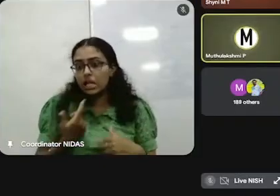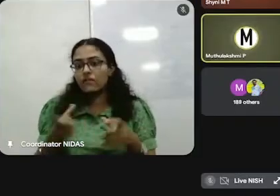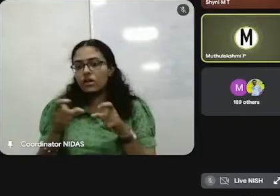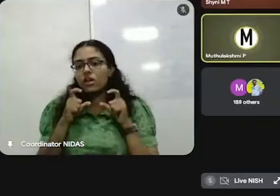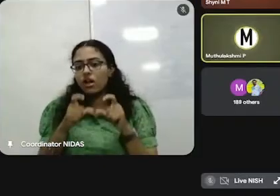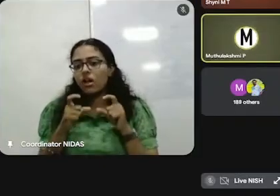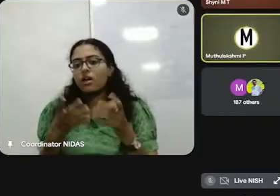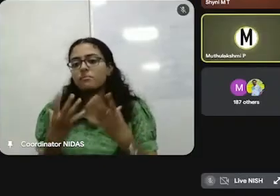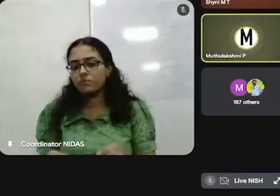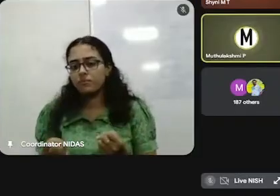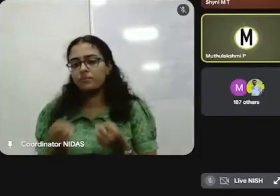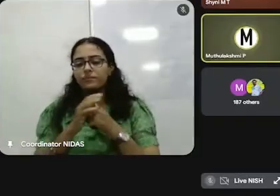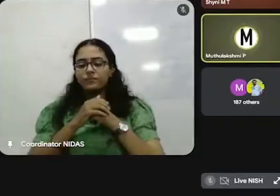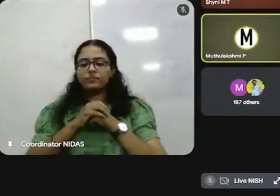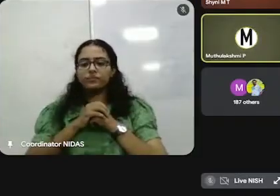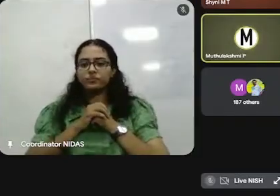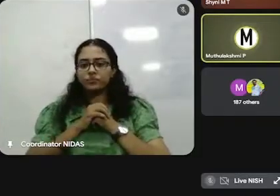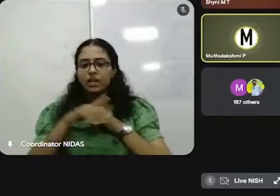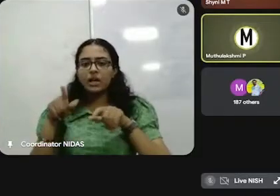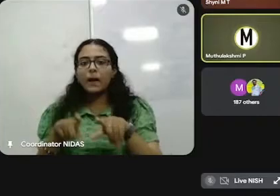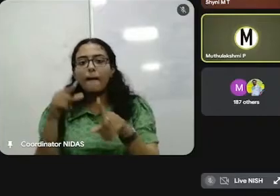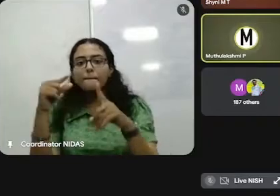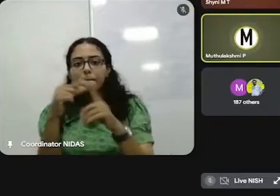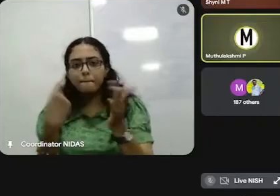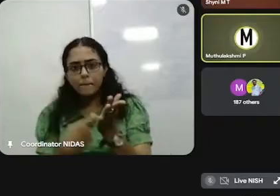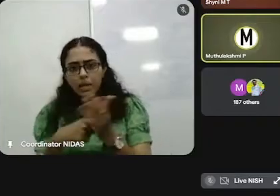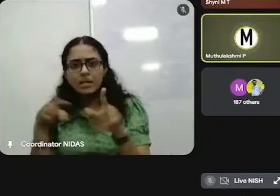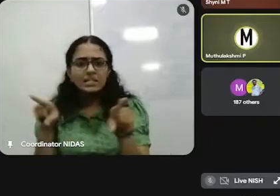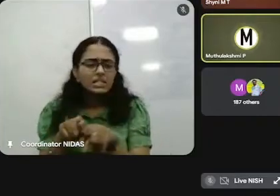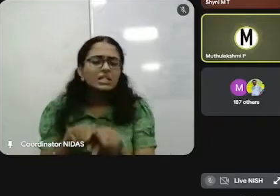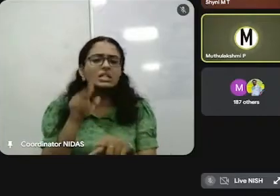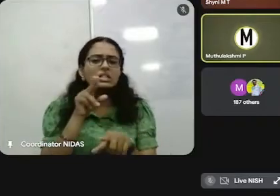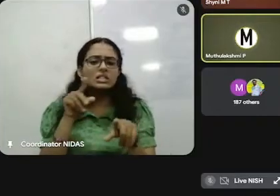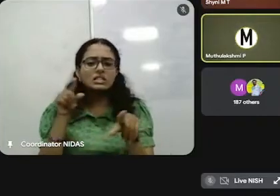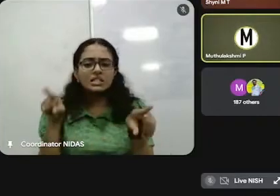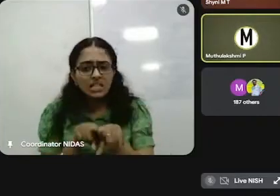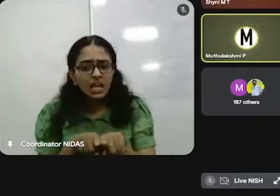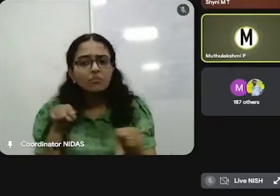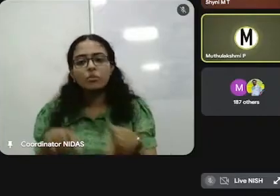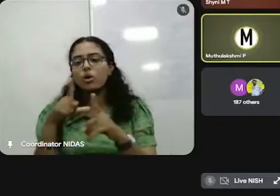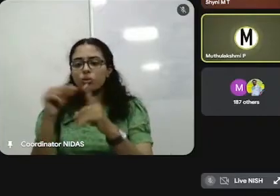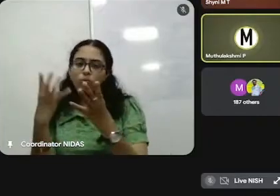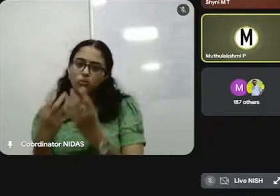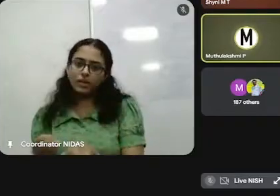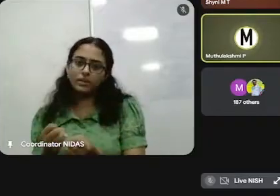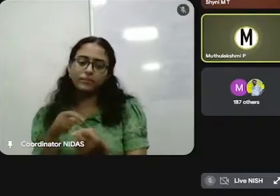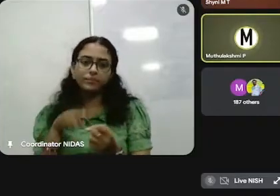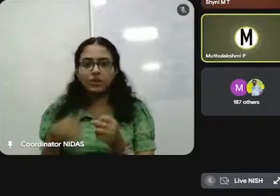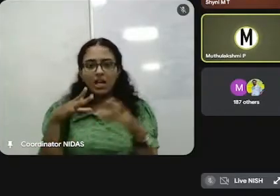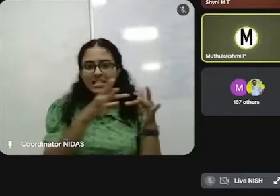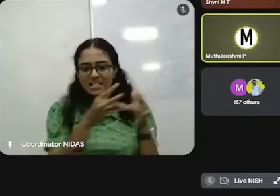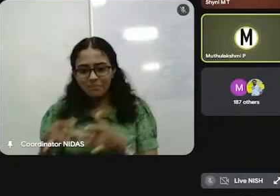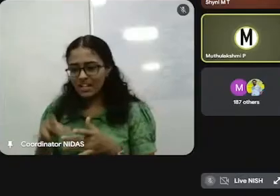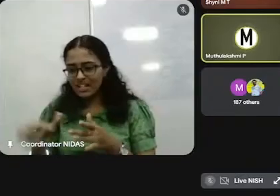intervene immediately. പ്രീതി മാം പറഞ്ഞതുപോലെ പെട്ടെന്ന് ഒരു ഹോസ്പിറ്റലിലോ ഒരു സ്ട്രോക്ക് റെഡി ഹോസ്പിറ്റലില് സ്പെഷ്യാലിറ്റീസ് ഉള്ള ഒരു ക്ലിനിക്കിലെയോ